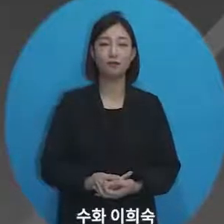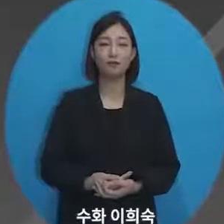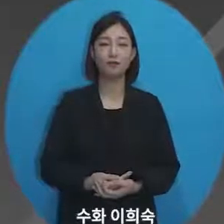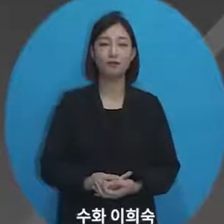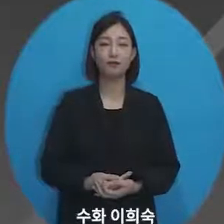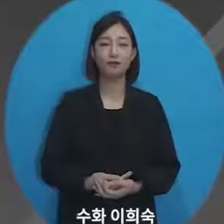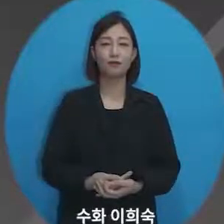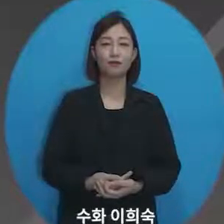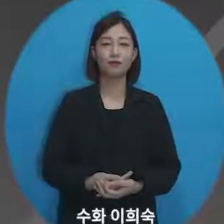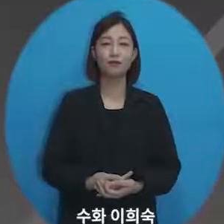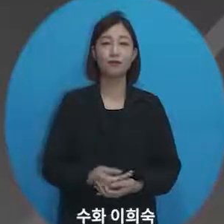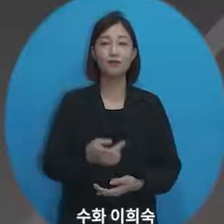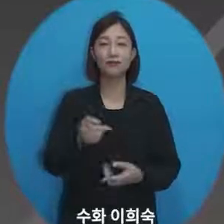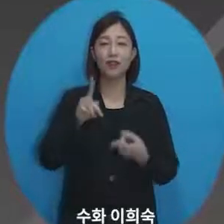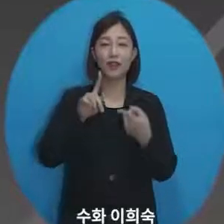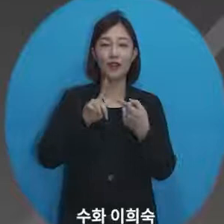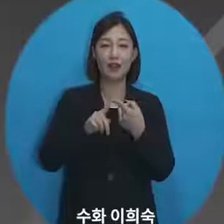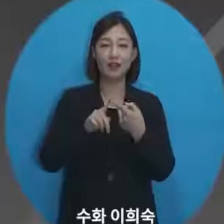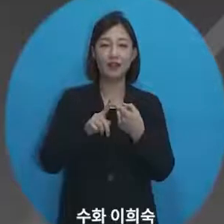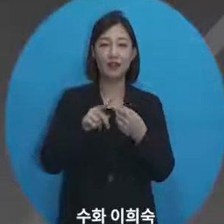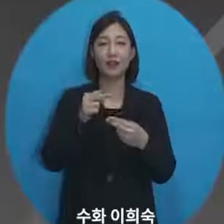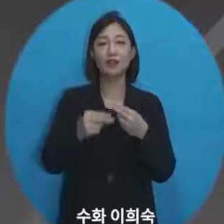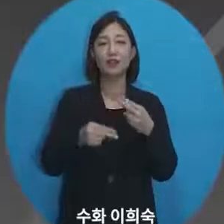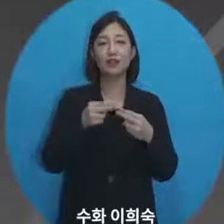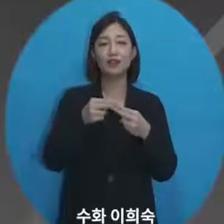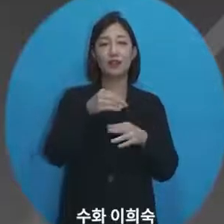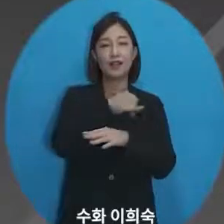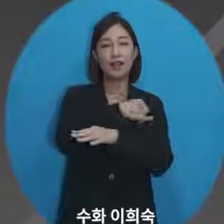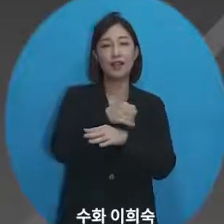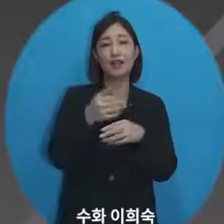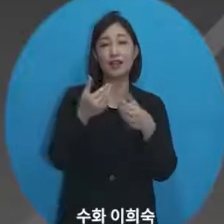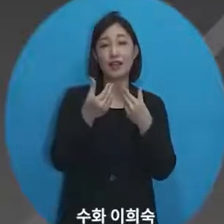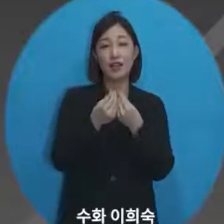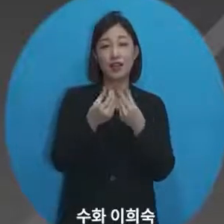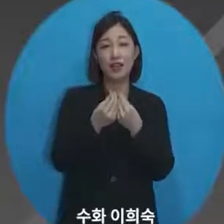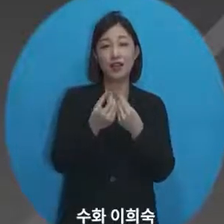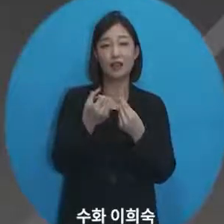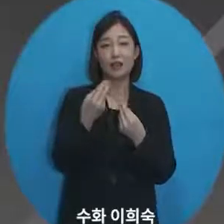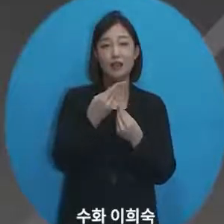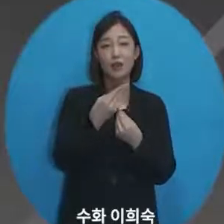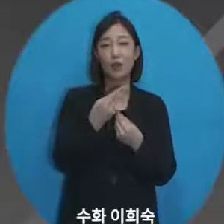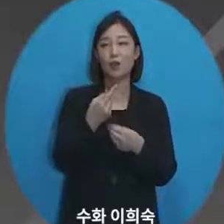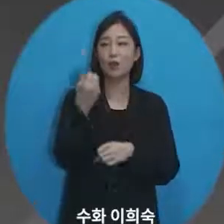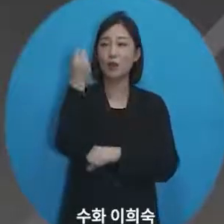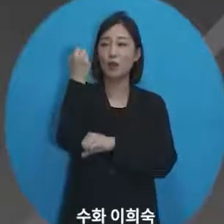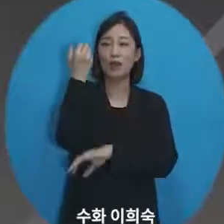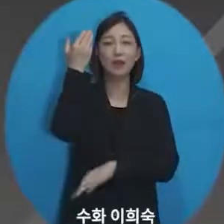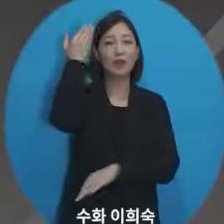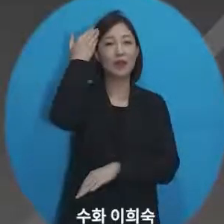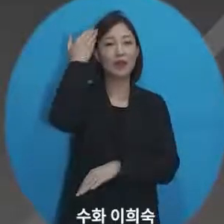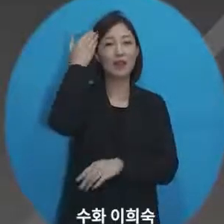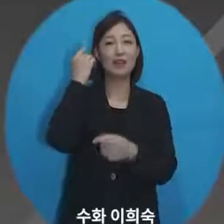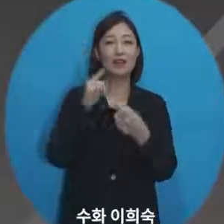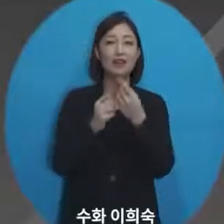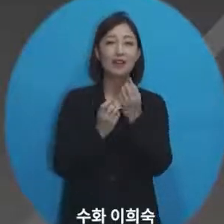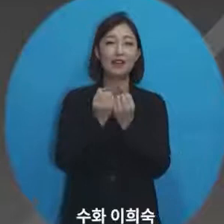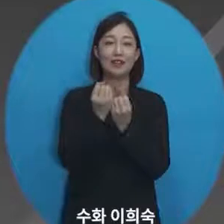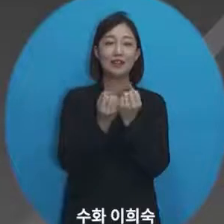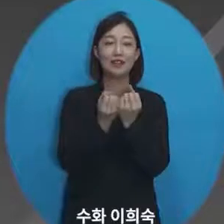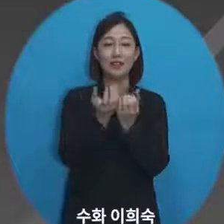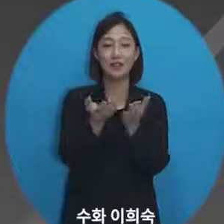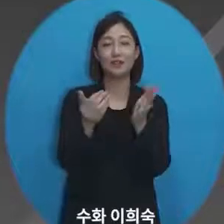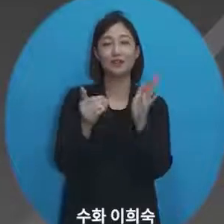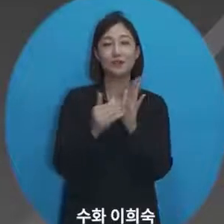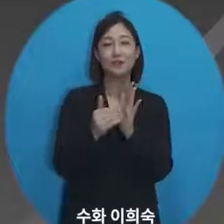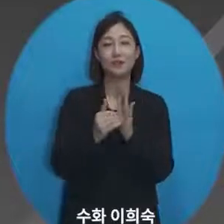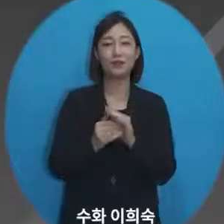제가 이런 부분에 대해서 유니버설 디자인에 대해서 이제 사례 그리고 어느 정도 개념을 말씀을 드렸는데요. 유니버설 디자인이라고